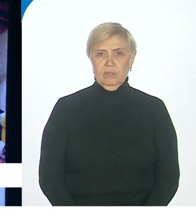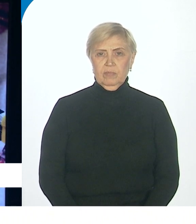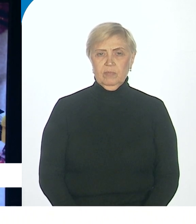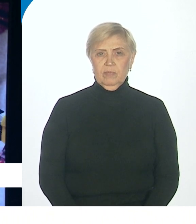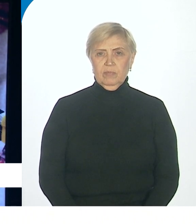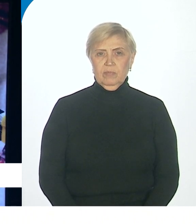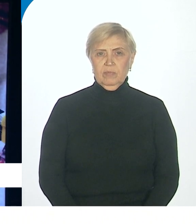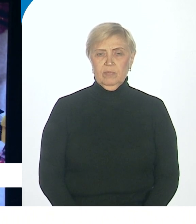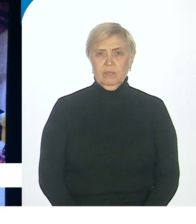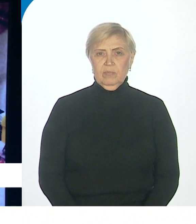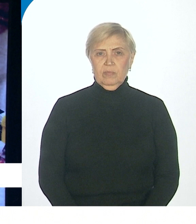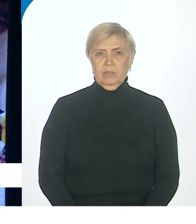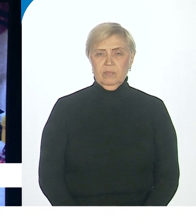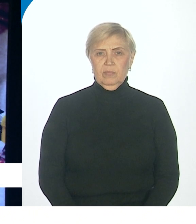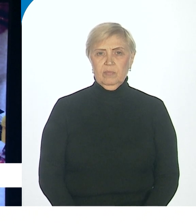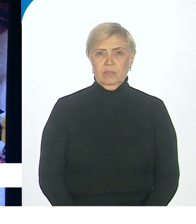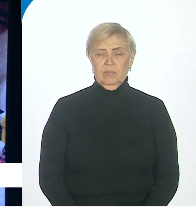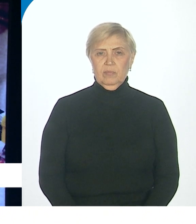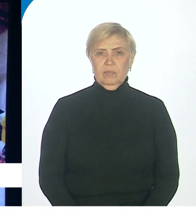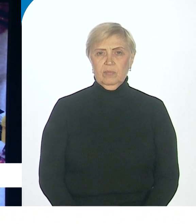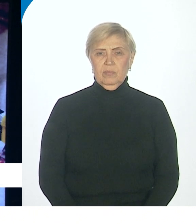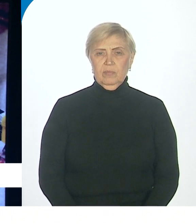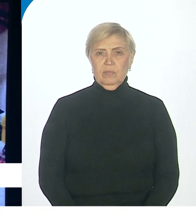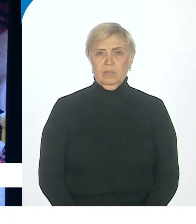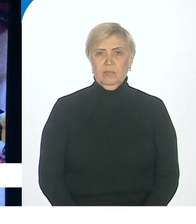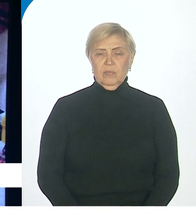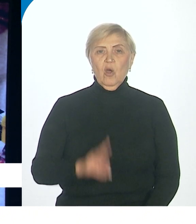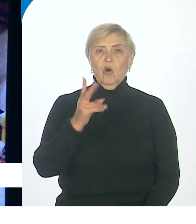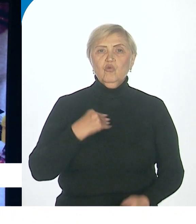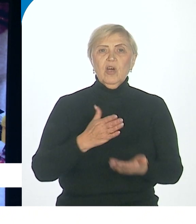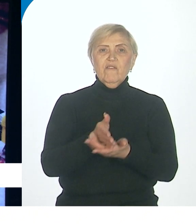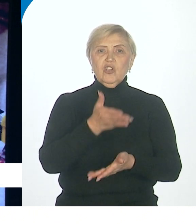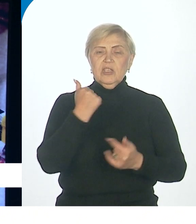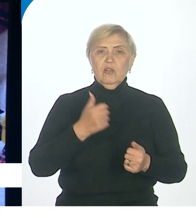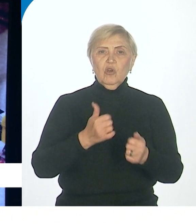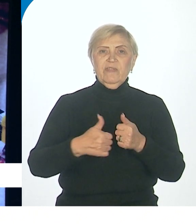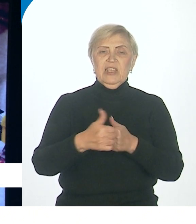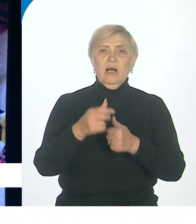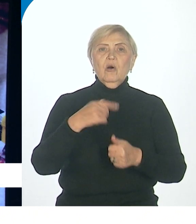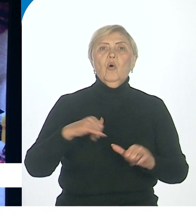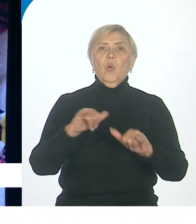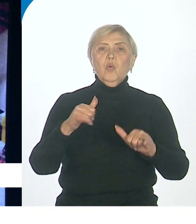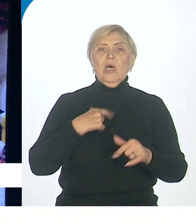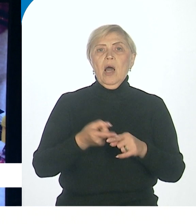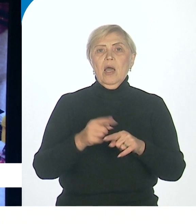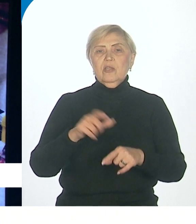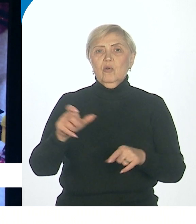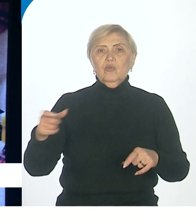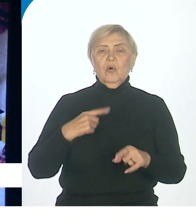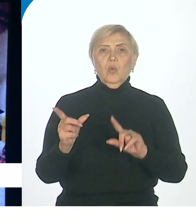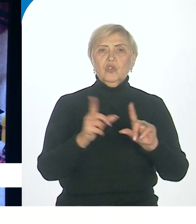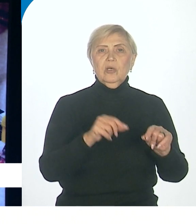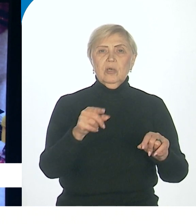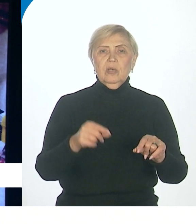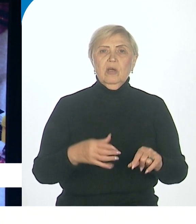из команды, из, там, не знаю, из тех, кто, ну, возможно, не вышел в финал, но, тем не менее, там, сообщество какое-то есть, общаетесь. Может быть, как-то действительно вот эти